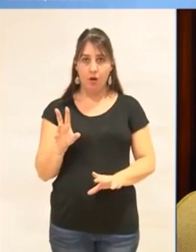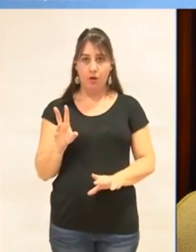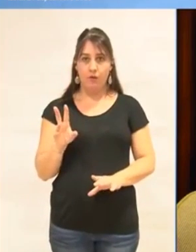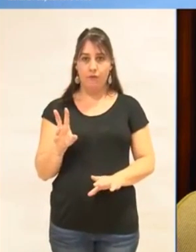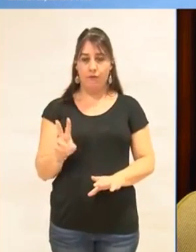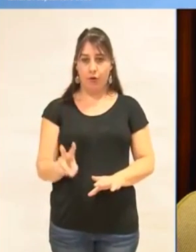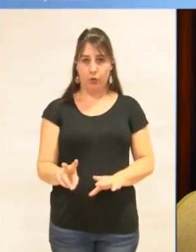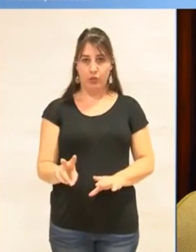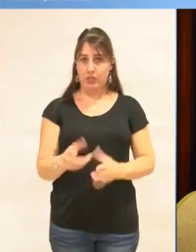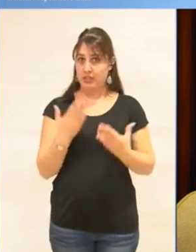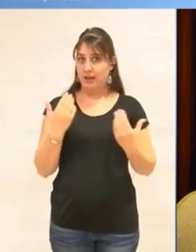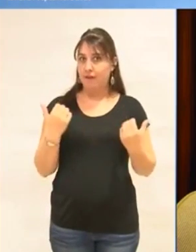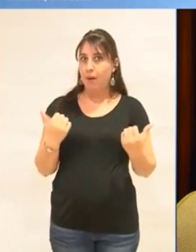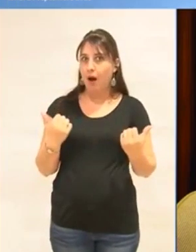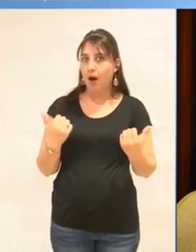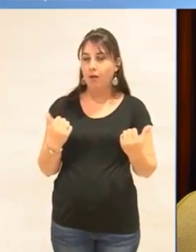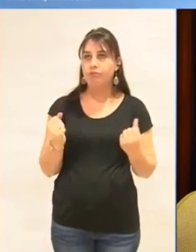vendredi.